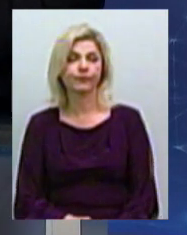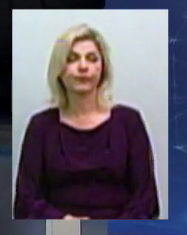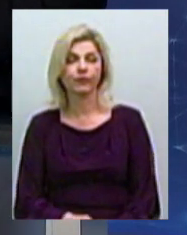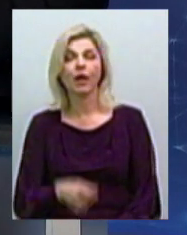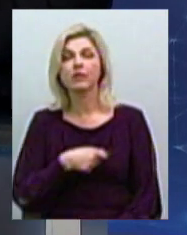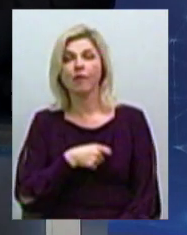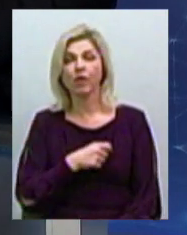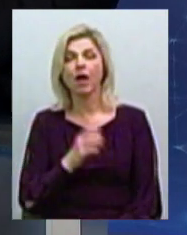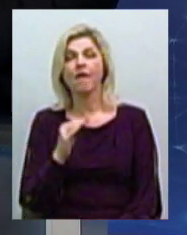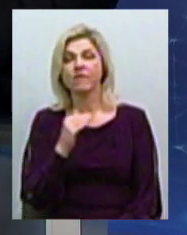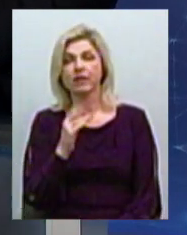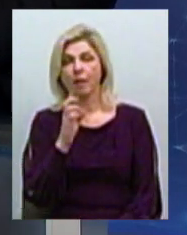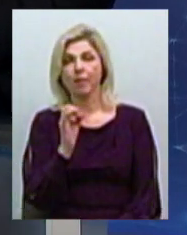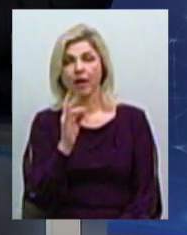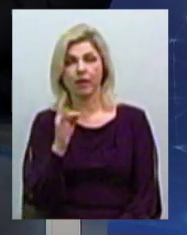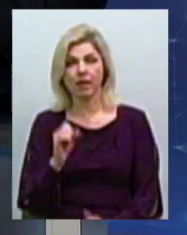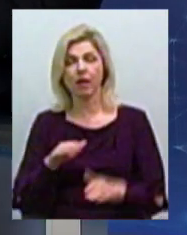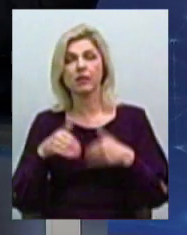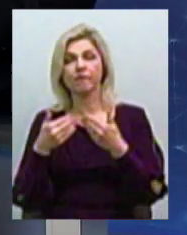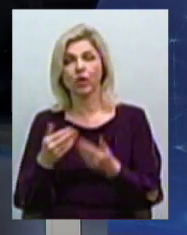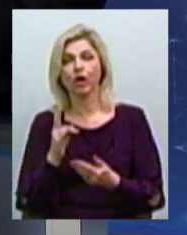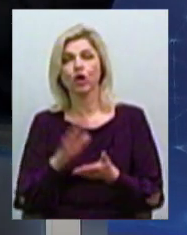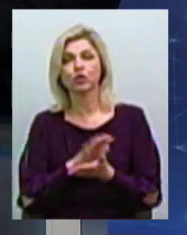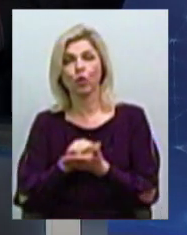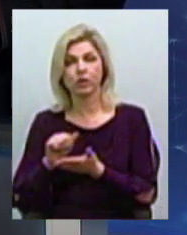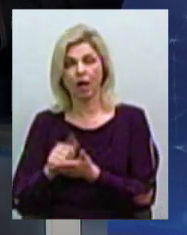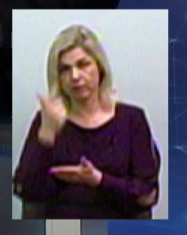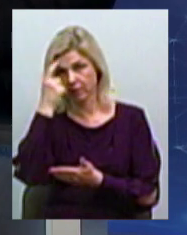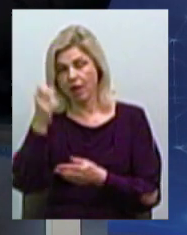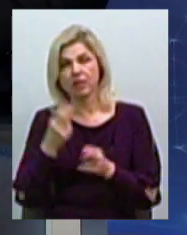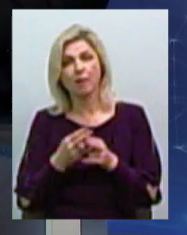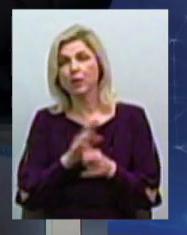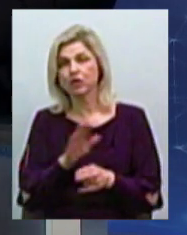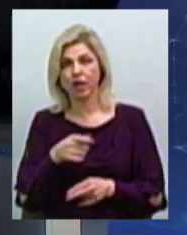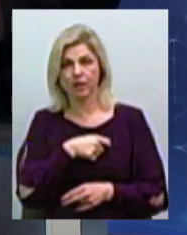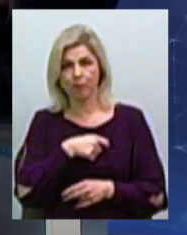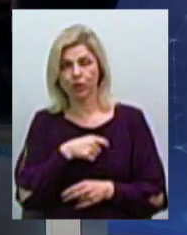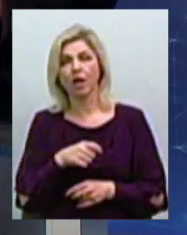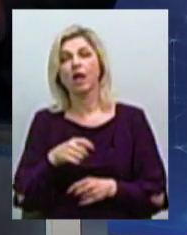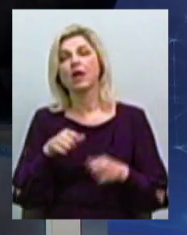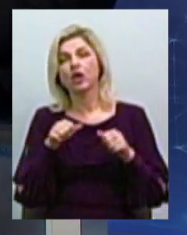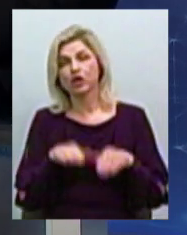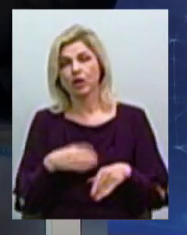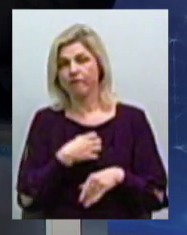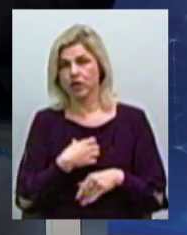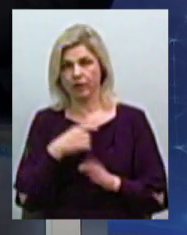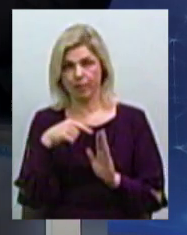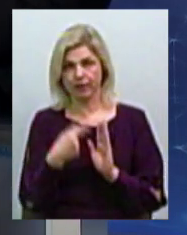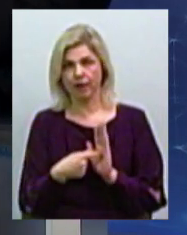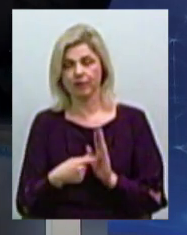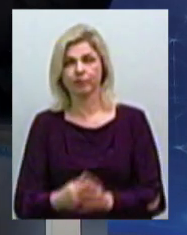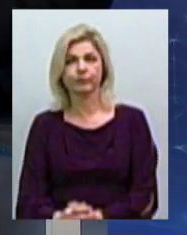Депутат Федір Барна звертається до журналіста із закликом не заважати депутатам обласної ради вирішувати надважливі питання.